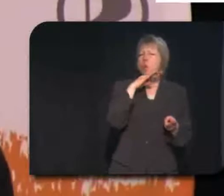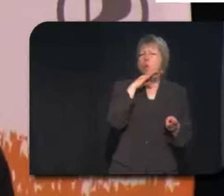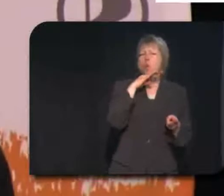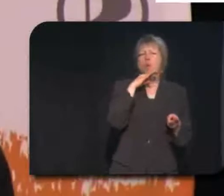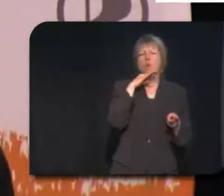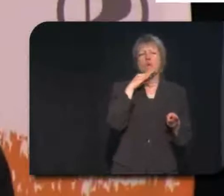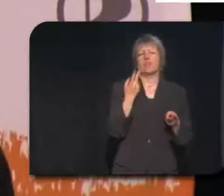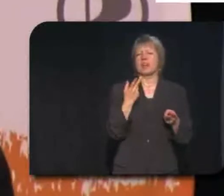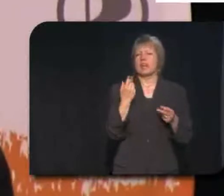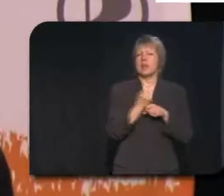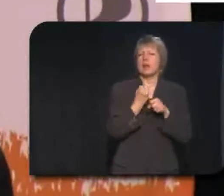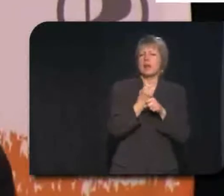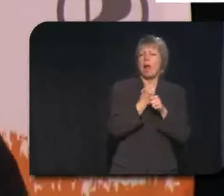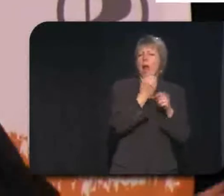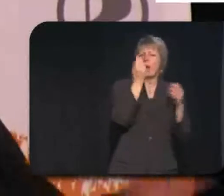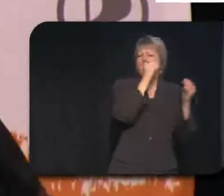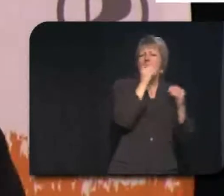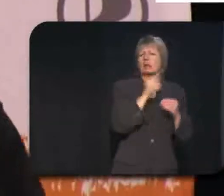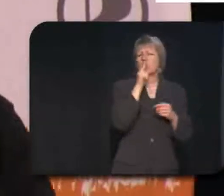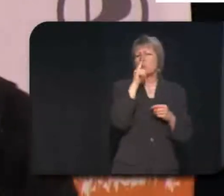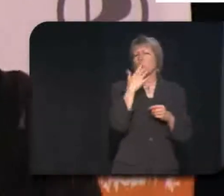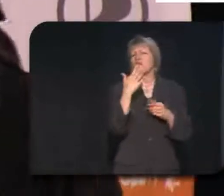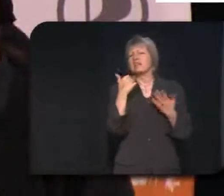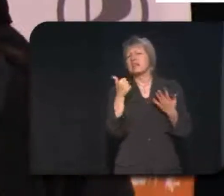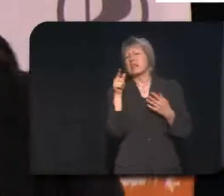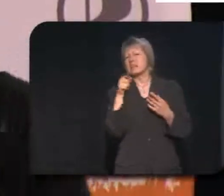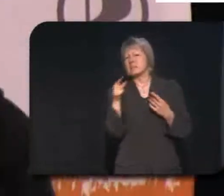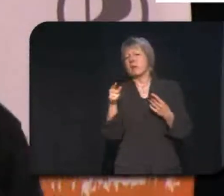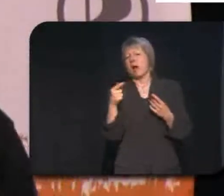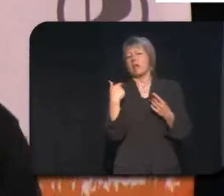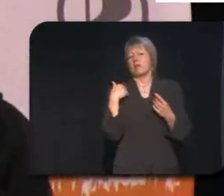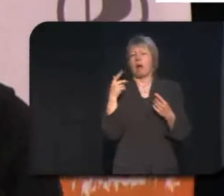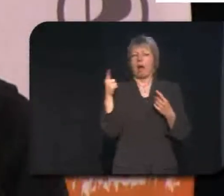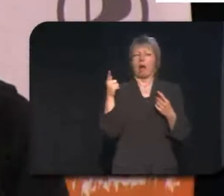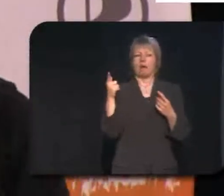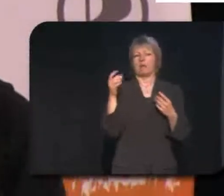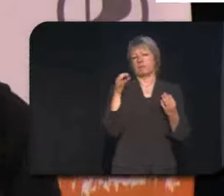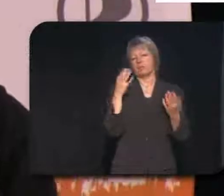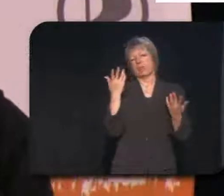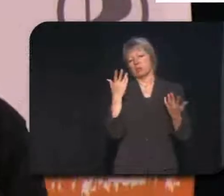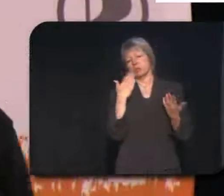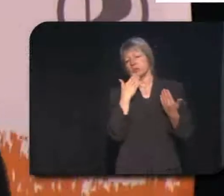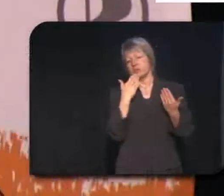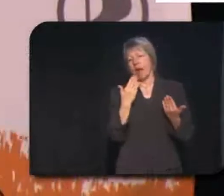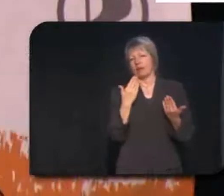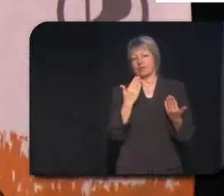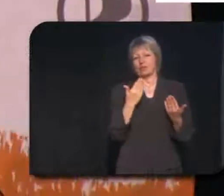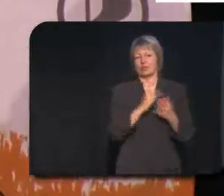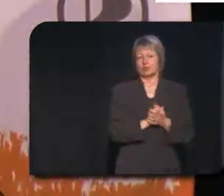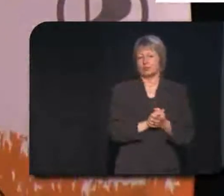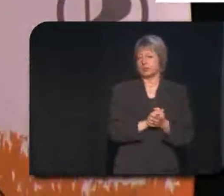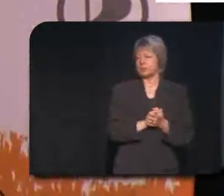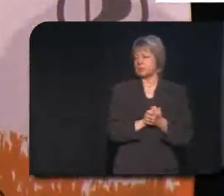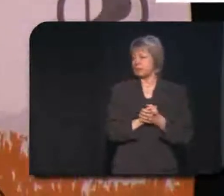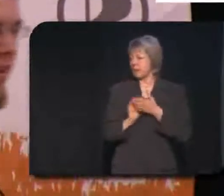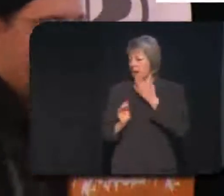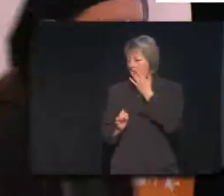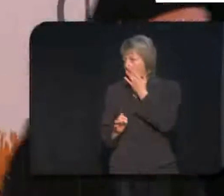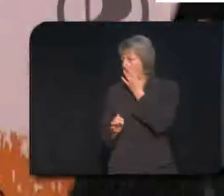das war's also wir haben nicht viel Energie drauf verwende also dann danke mein Statement bitte stimmt für eine Antrag außer danke tschüss